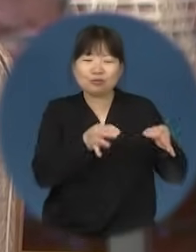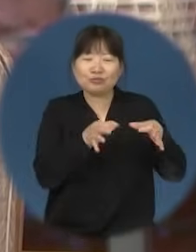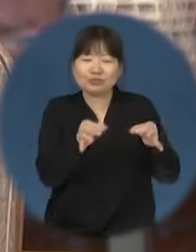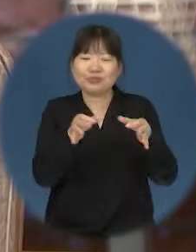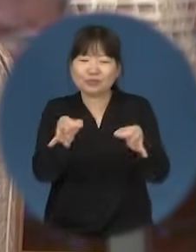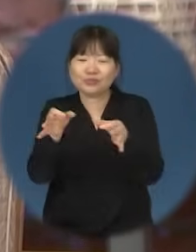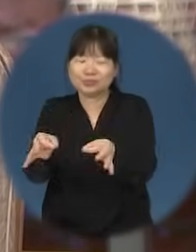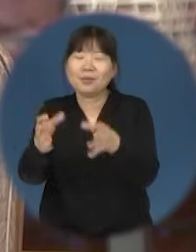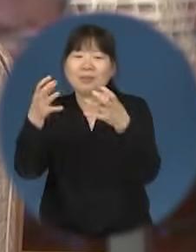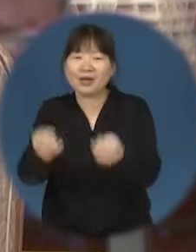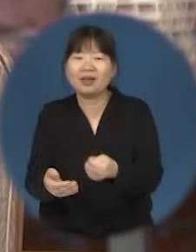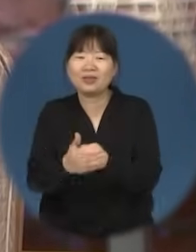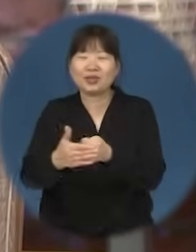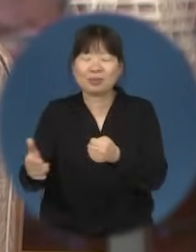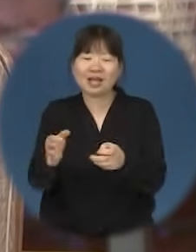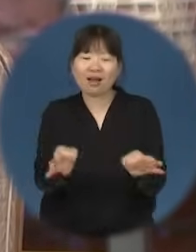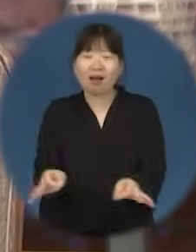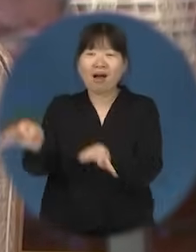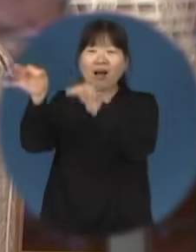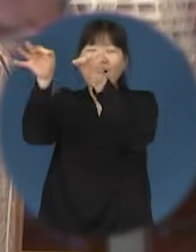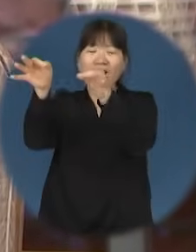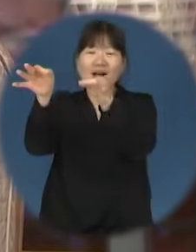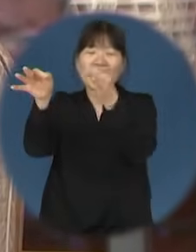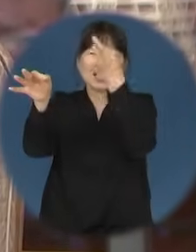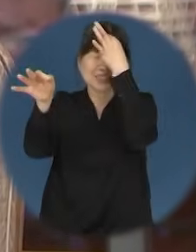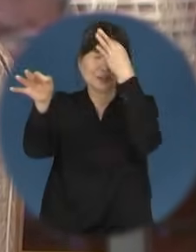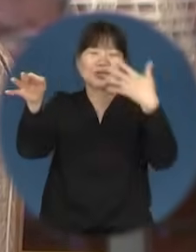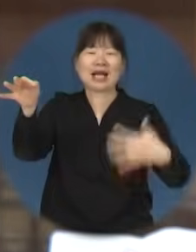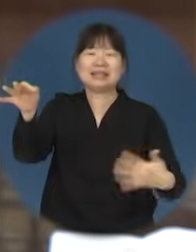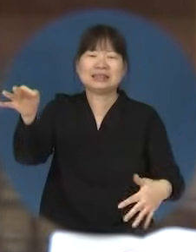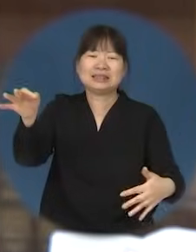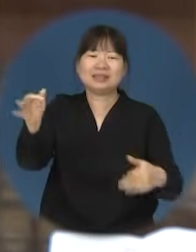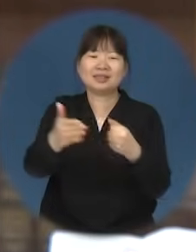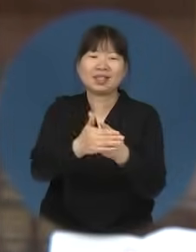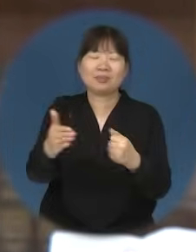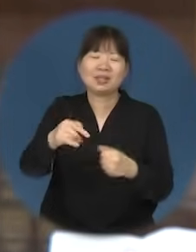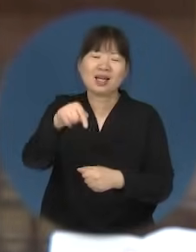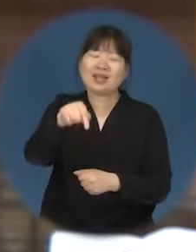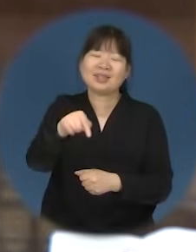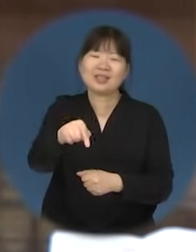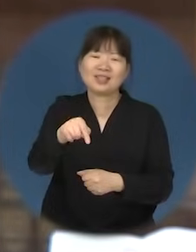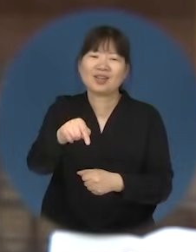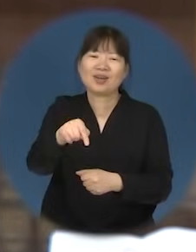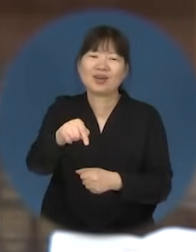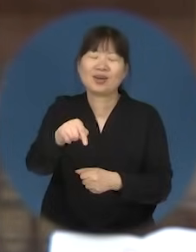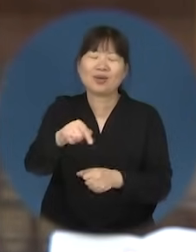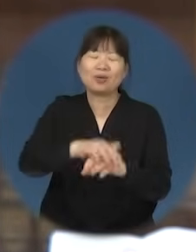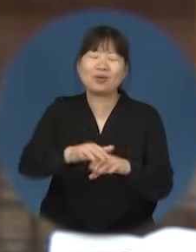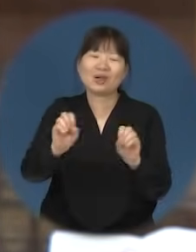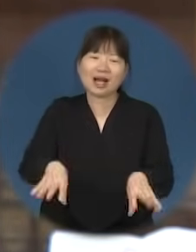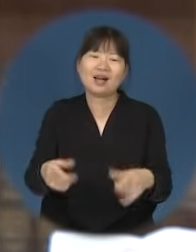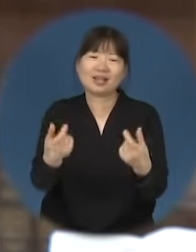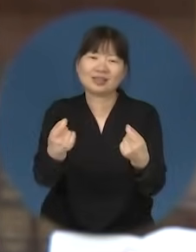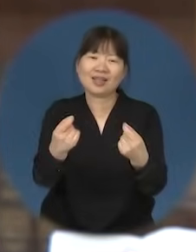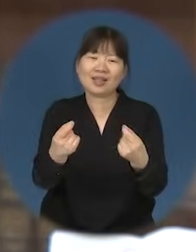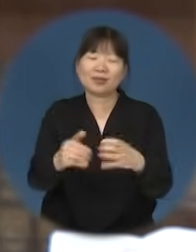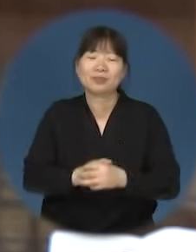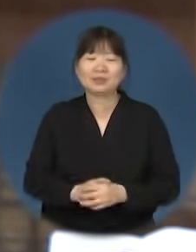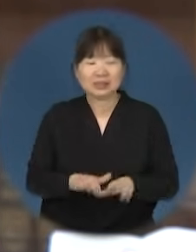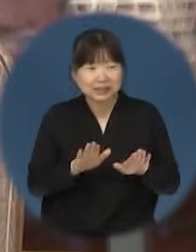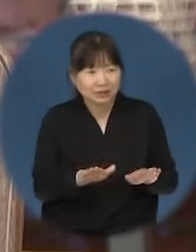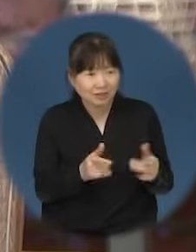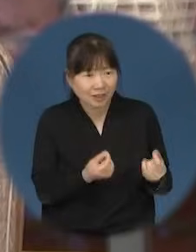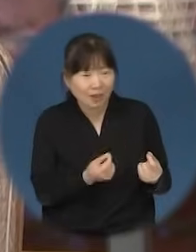가격이 올라가는데 거품이죠, 그게. 그렇죠. 기술은 아직 거기까지 못 간 거야. 옛날에 지금 단계가 그런 겁니까? 그렇죠. 그러니까 옛날에